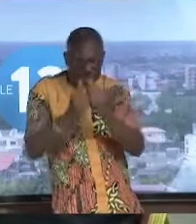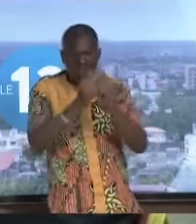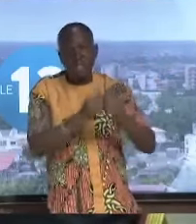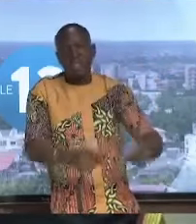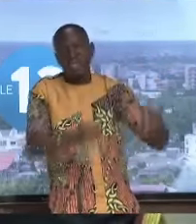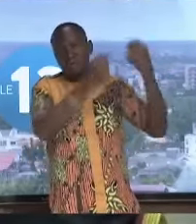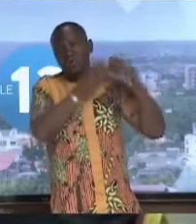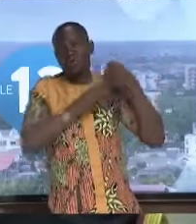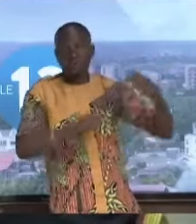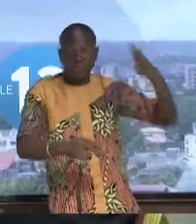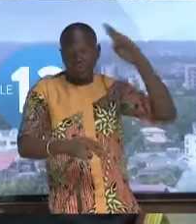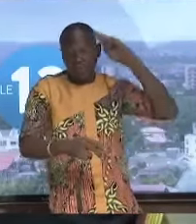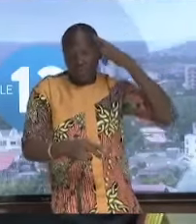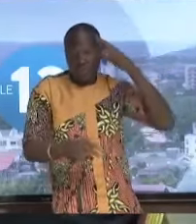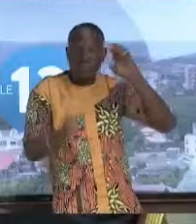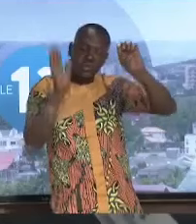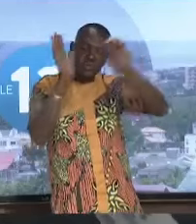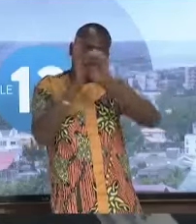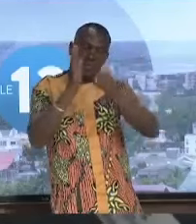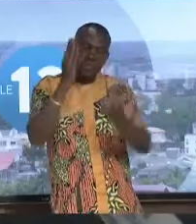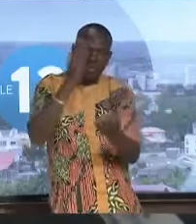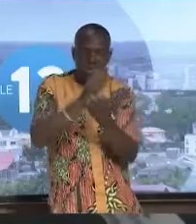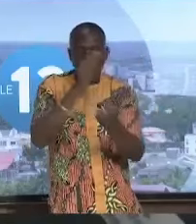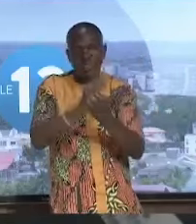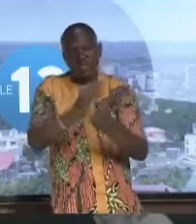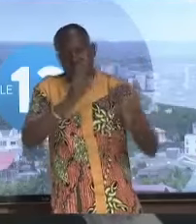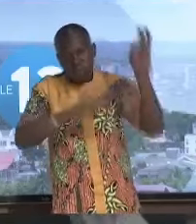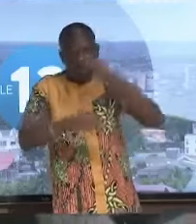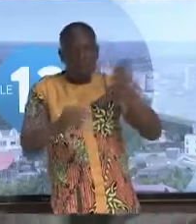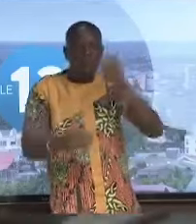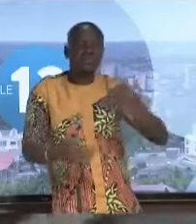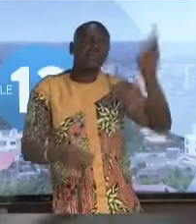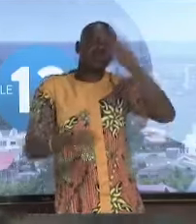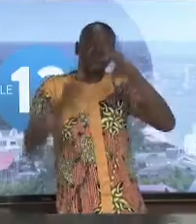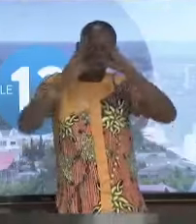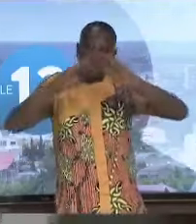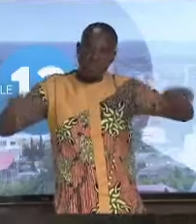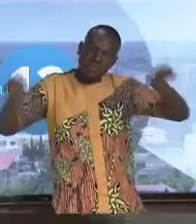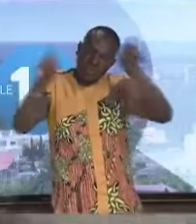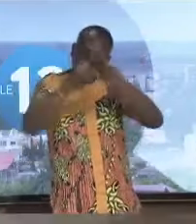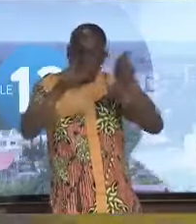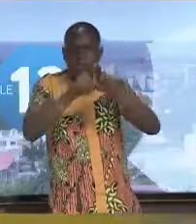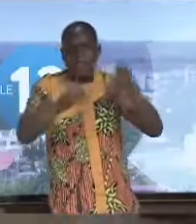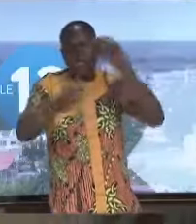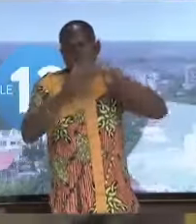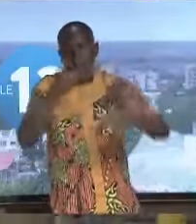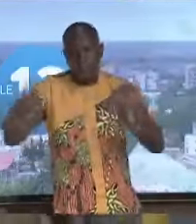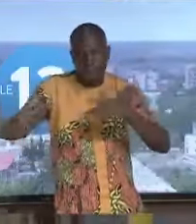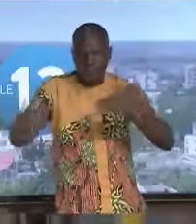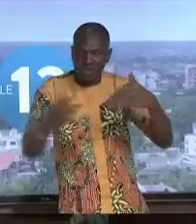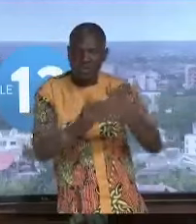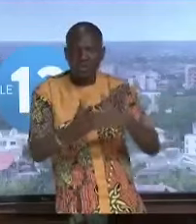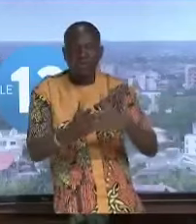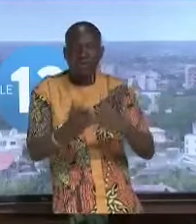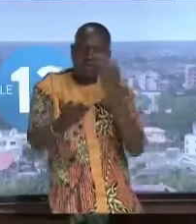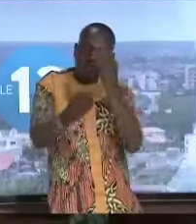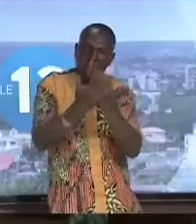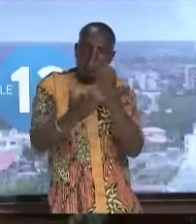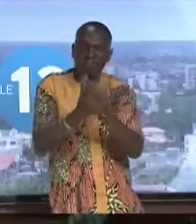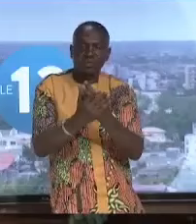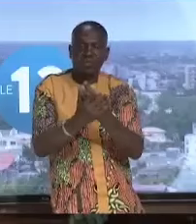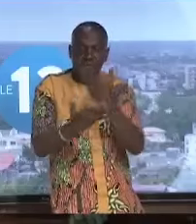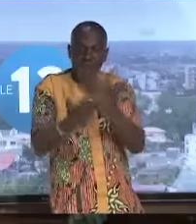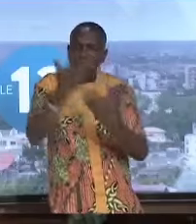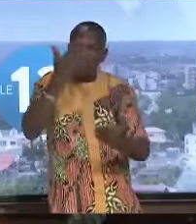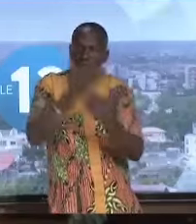leurs réflexions sur le modèle économique de l'exploitation minière, mais aussi sur la lutte contre les flux financiers illicites